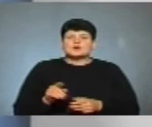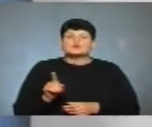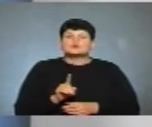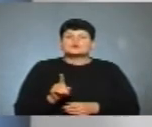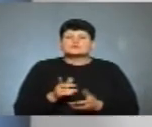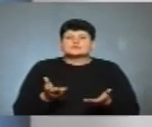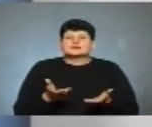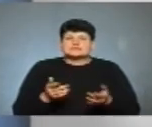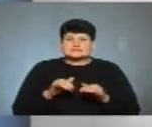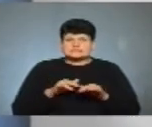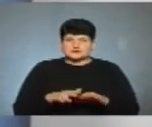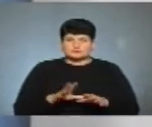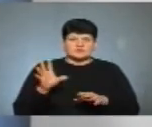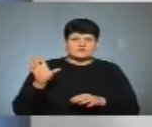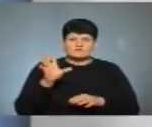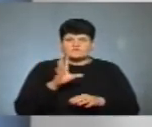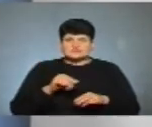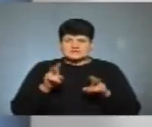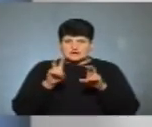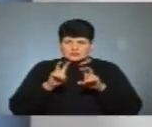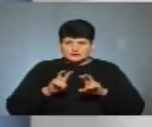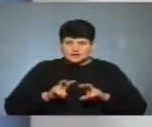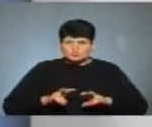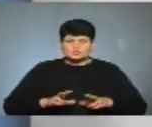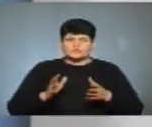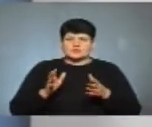Які засоби? Ми всі абсолютно закупівлі аналізували, тобто ми